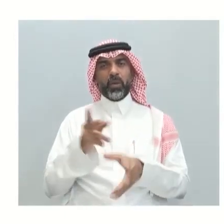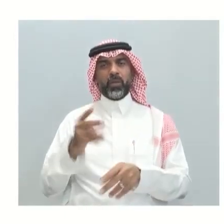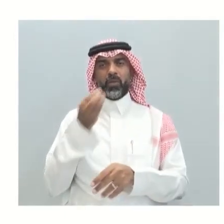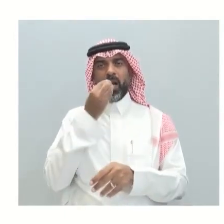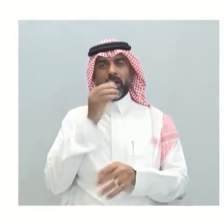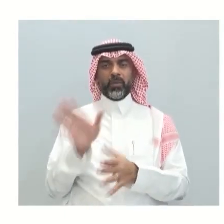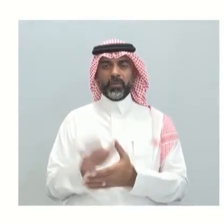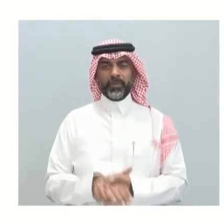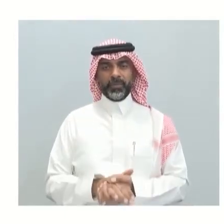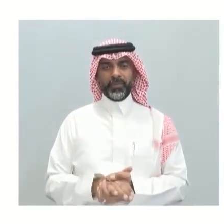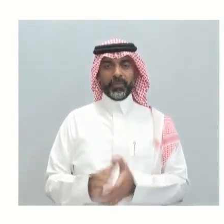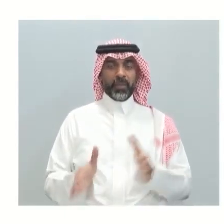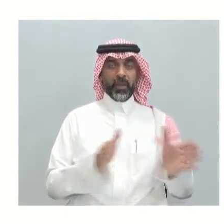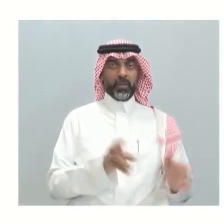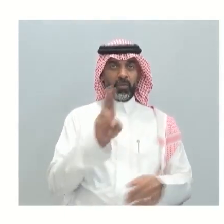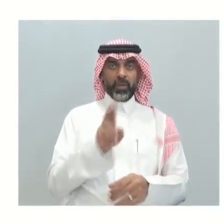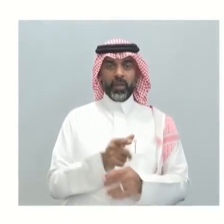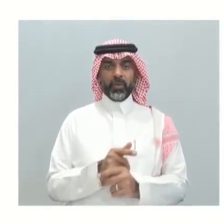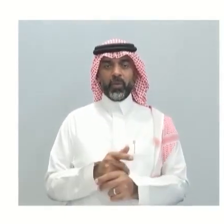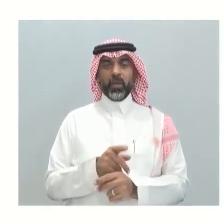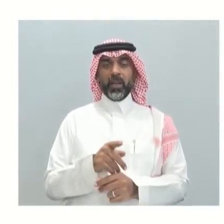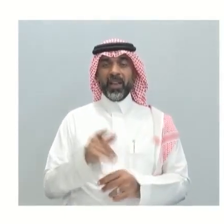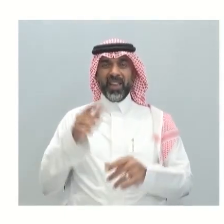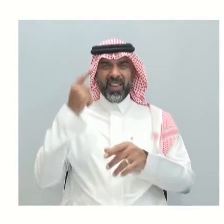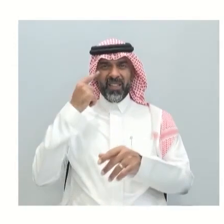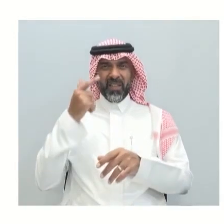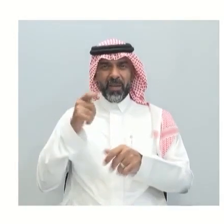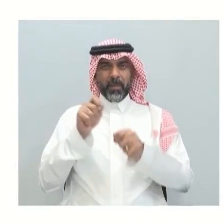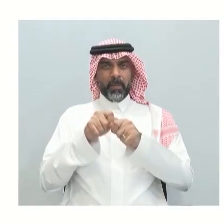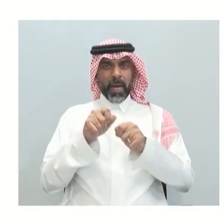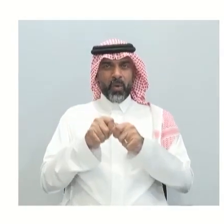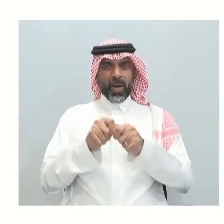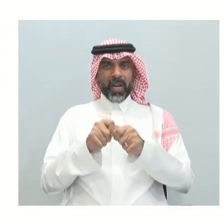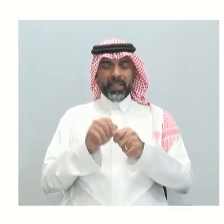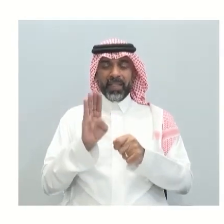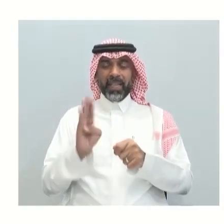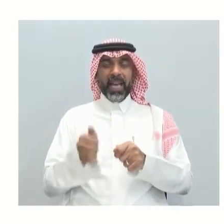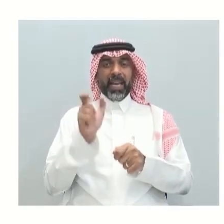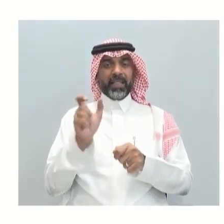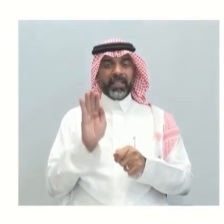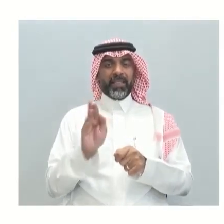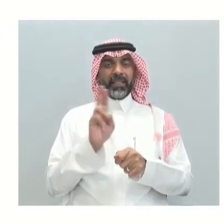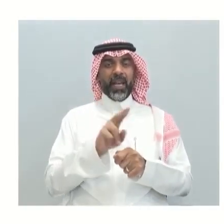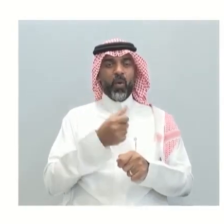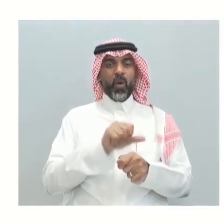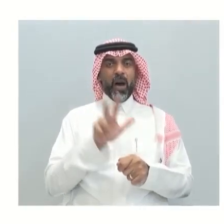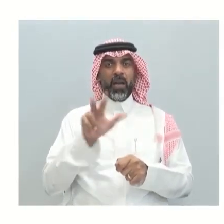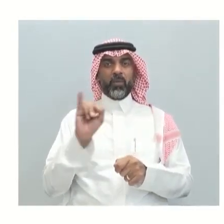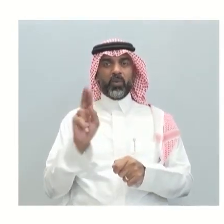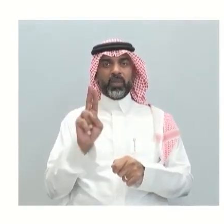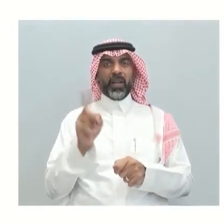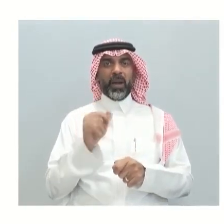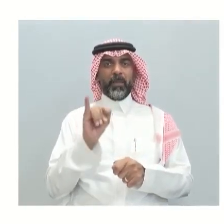في سؤالنا الثاني ما فائده المخلوقات الكانسه والمتر مثل ما ذكرنا في